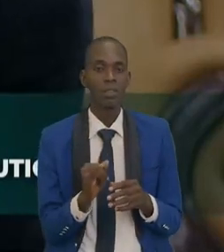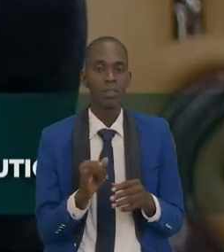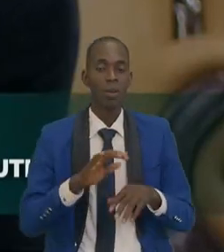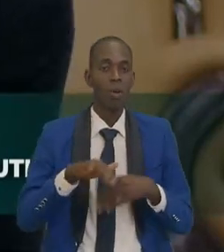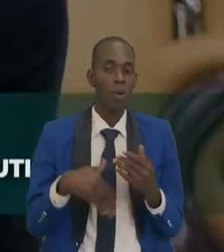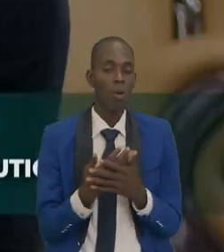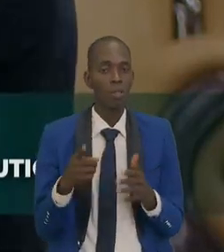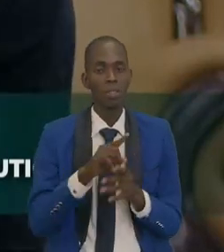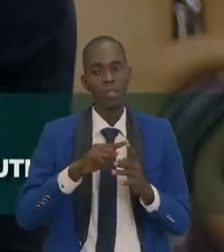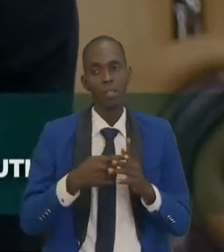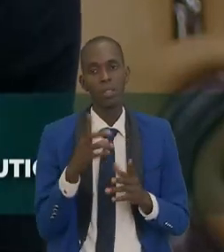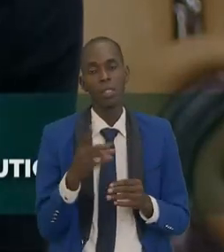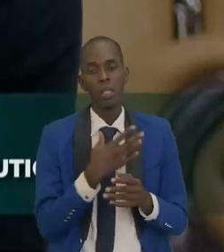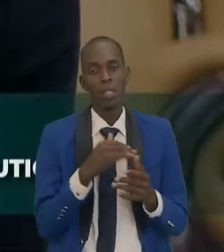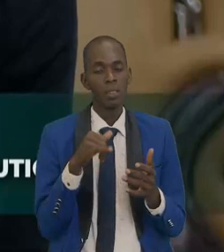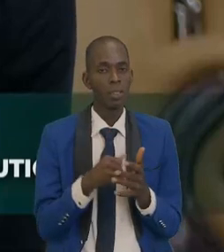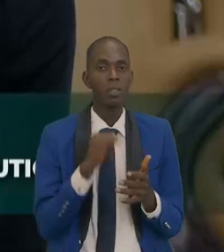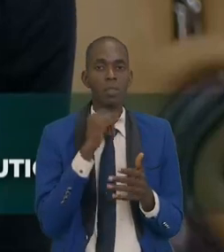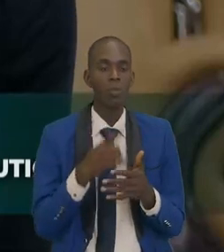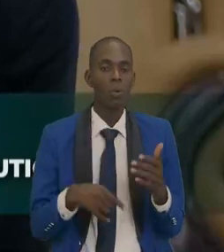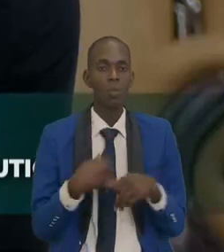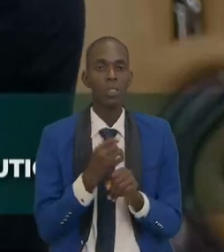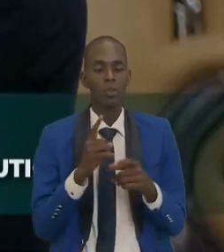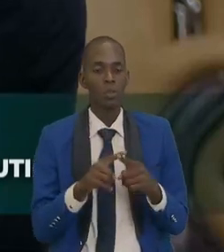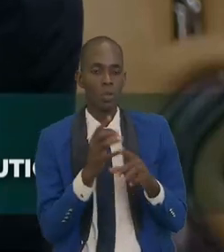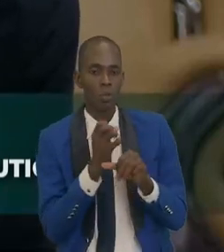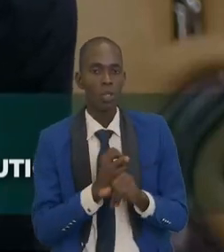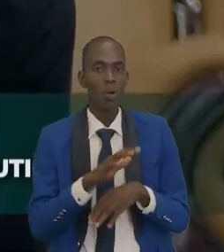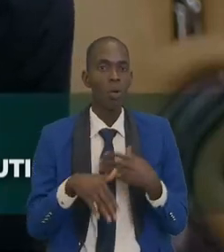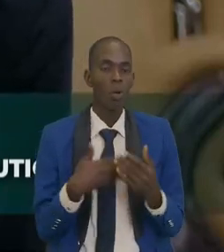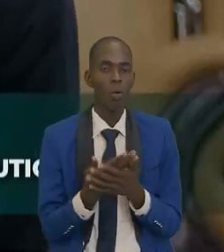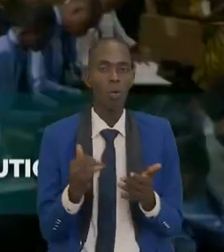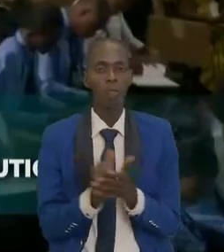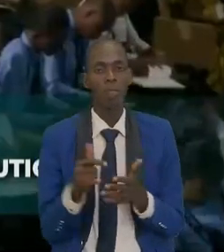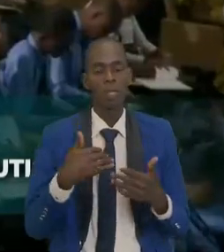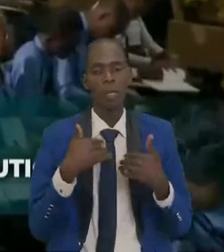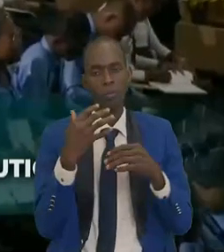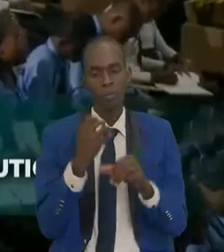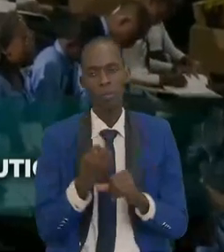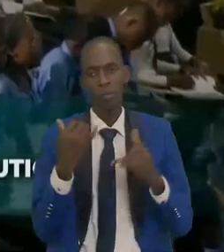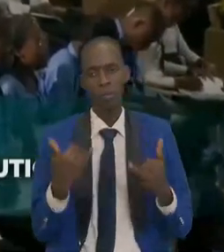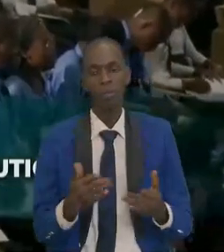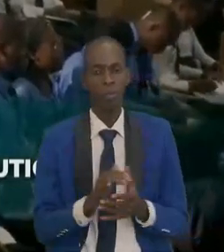foi que vous obtenez qui les a amenés à obtenir les autres choses qu'ils devraient avoir.